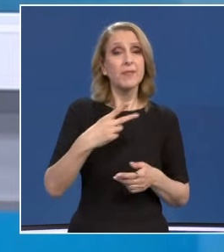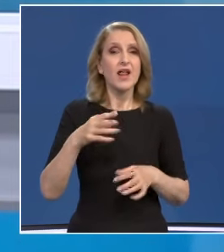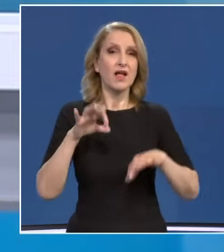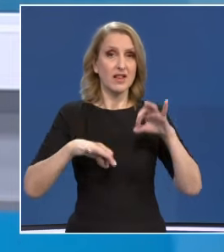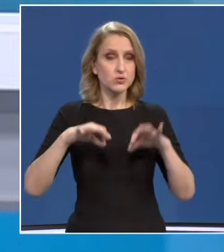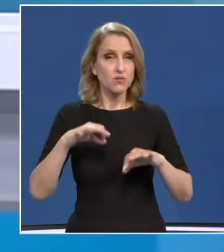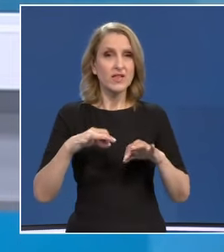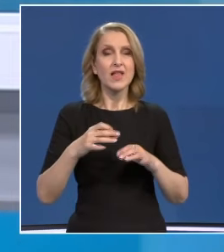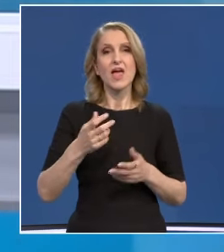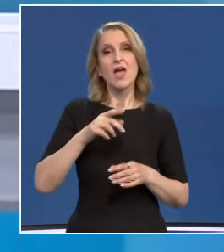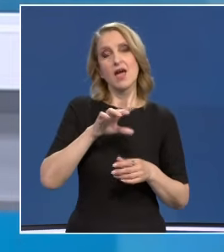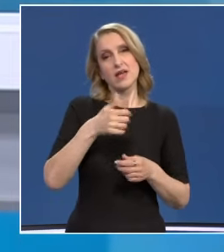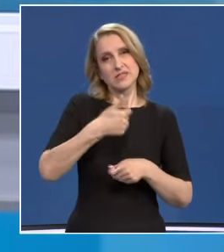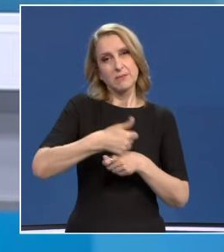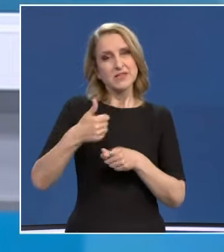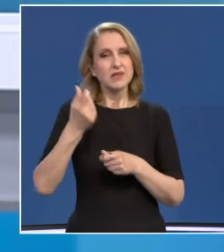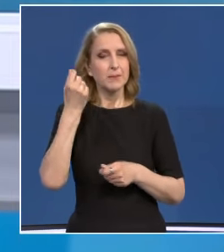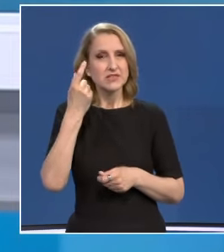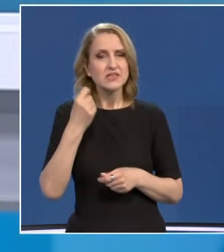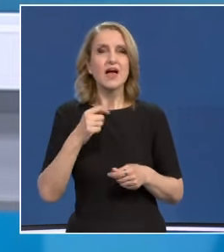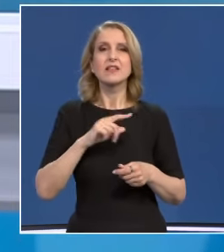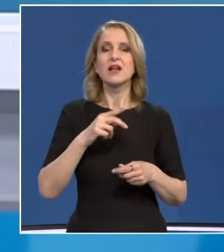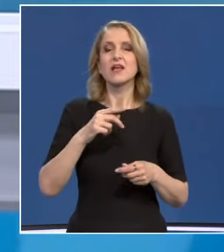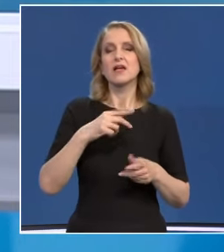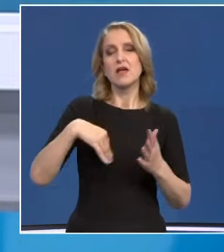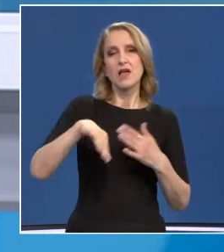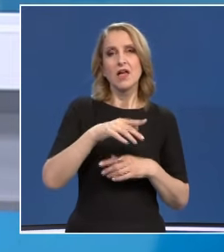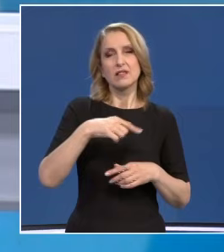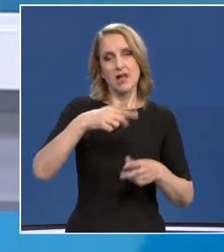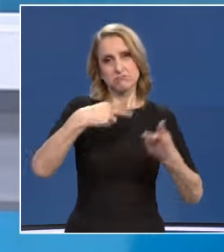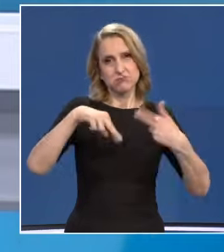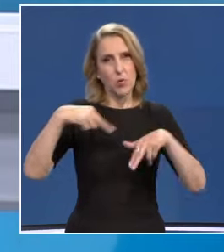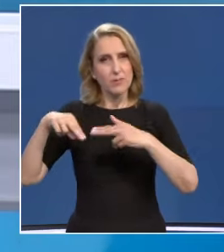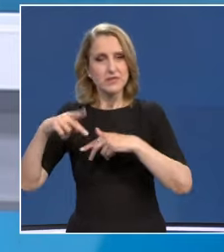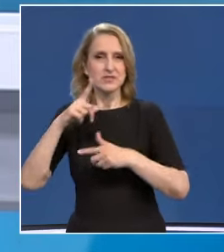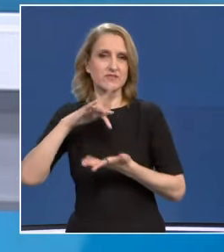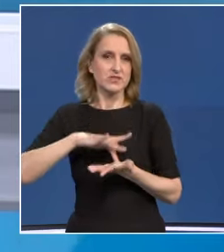заместник-председатели на Столичния общински съвет и членове на комисии. Благойци Целков продължава темата.